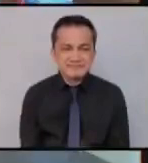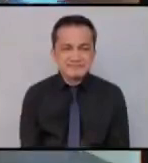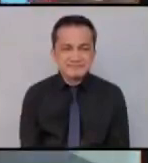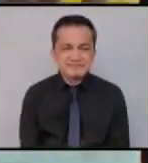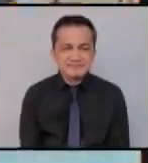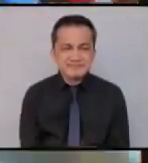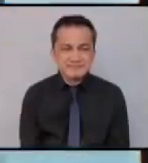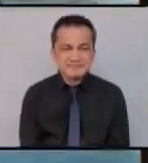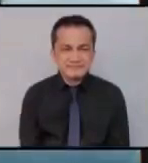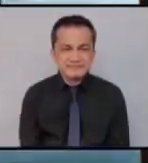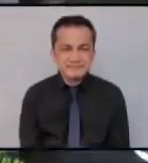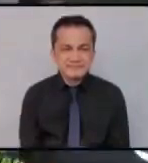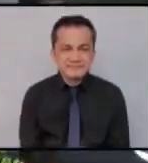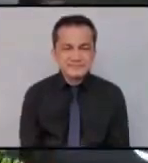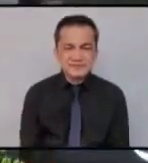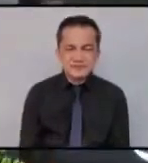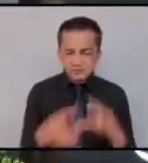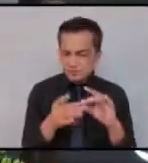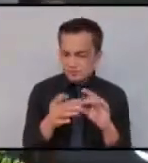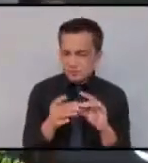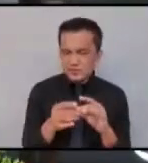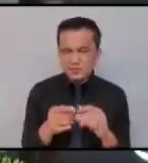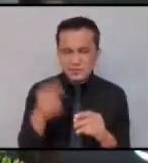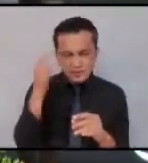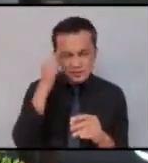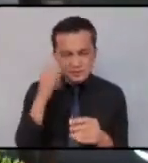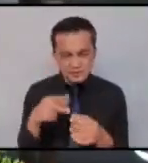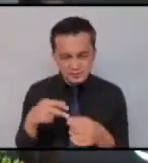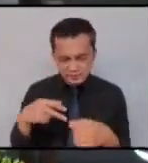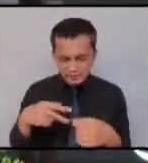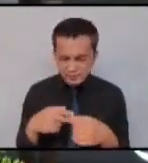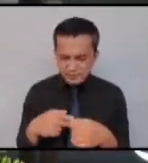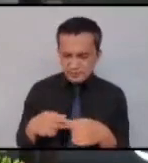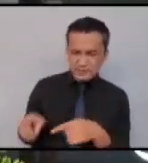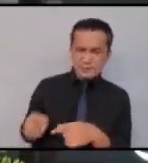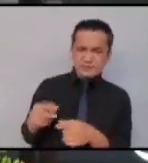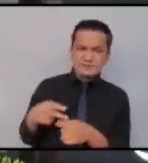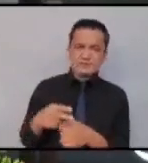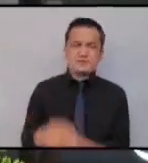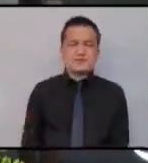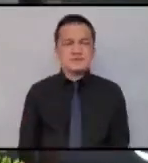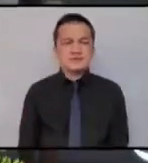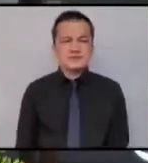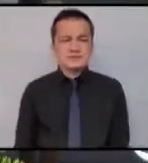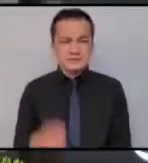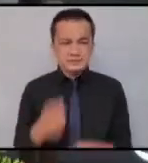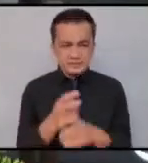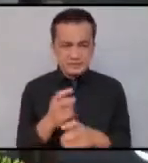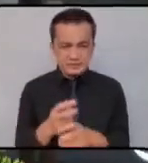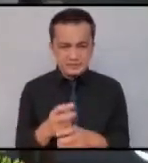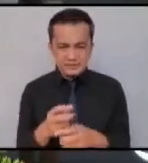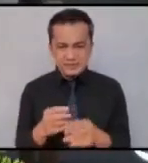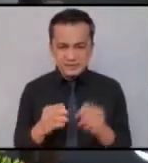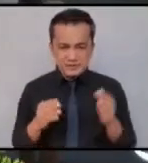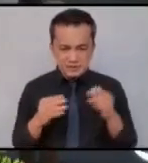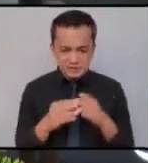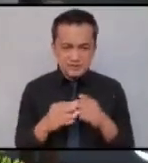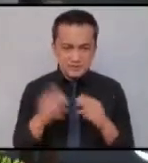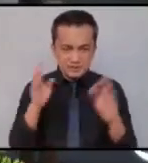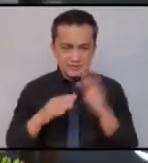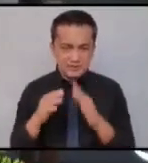Balik tayo. Akala ko na magugupit. Ba't naman pinagupit mo? Kung hirap-hirap nito. Ay, ang problema kaya, nag-edge. What is your edge to the